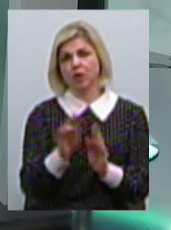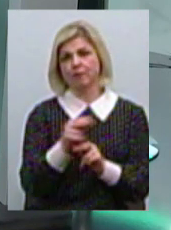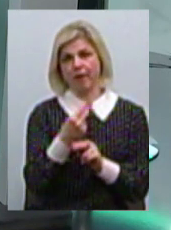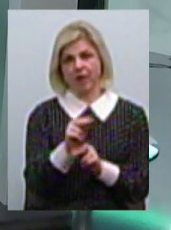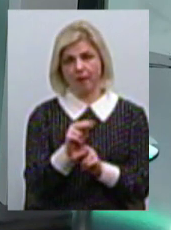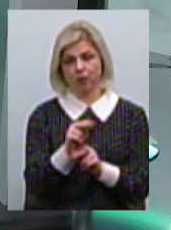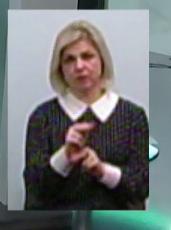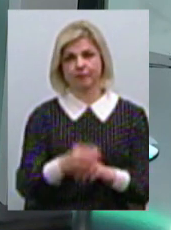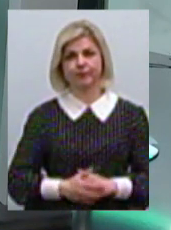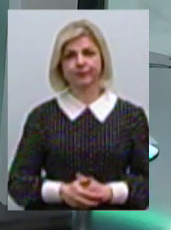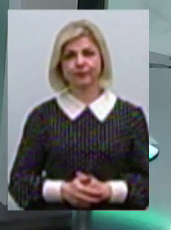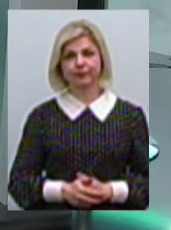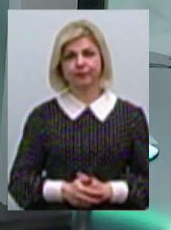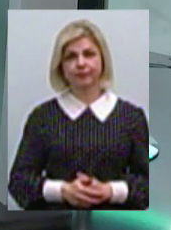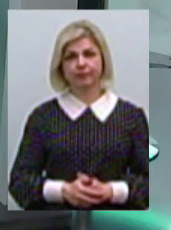виправляємося.